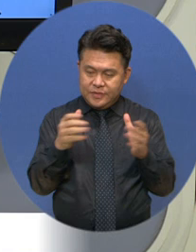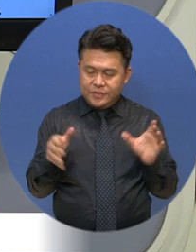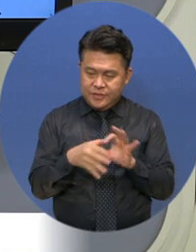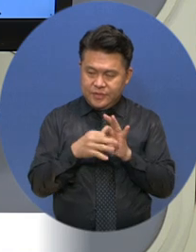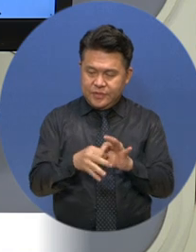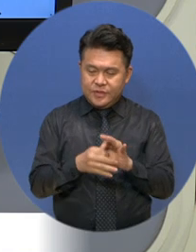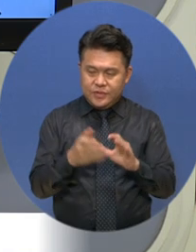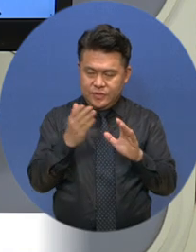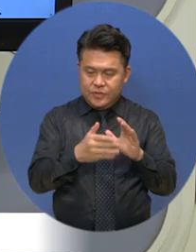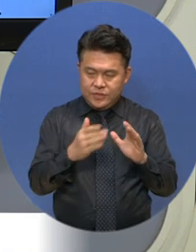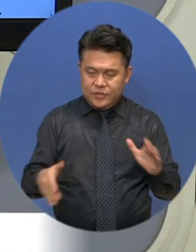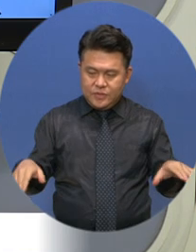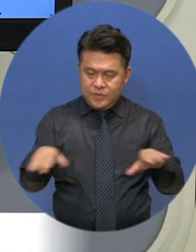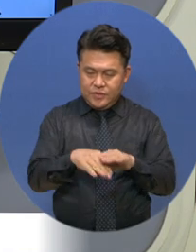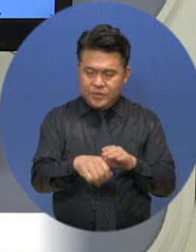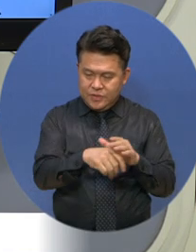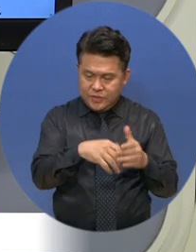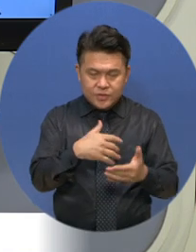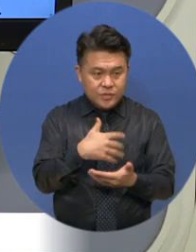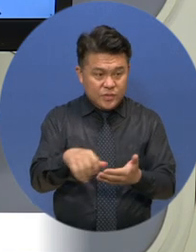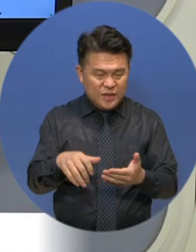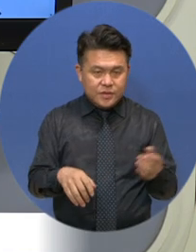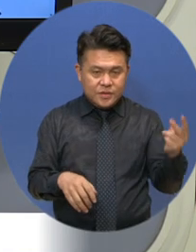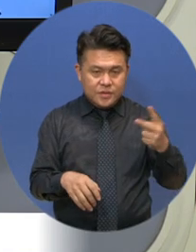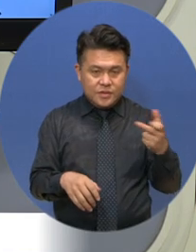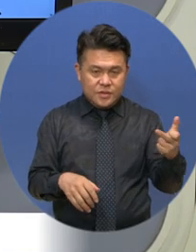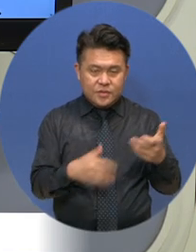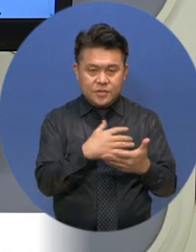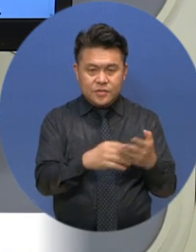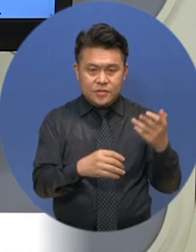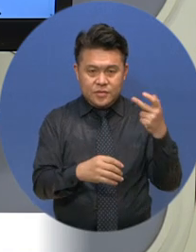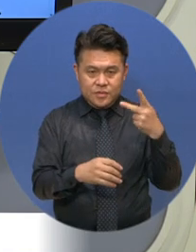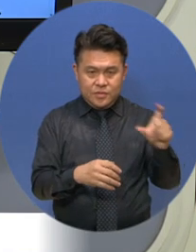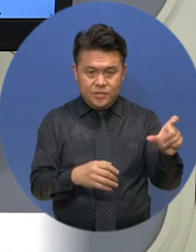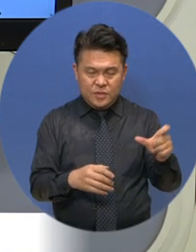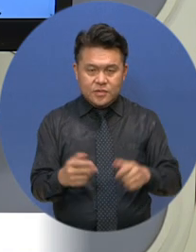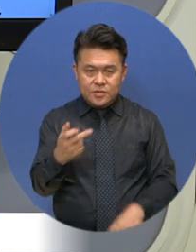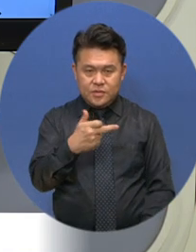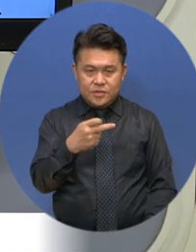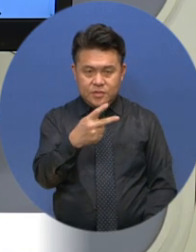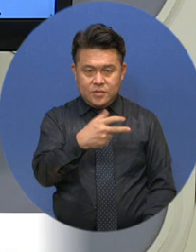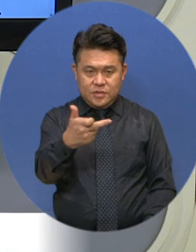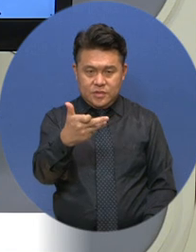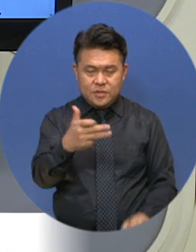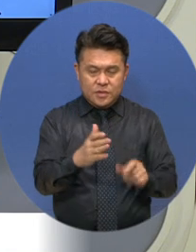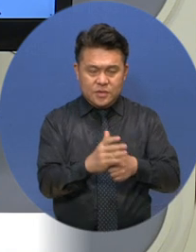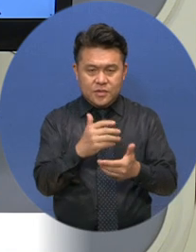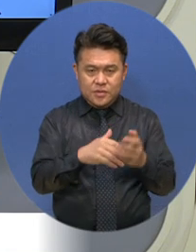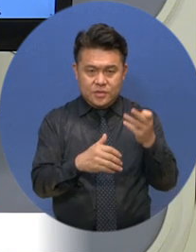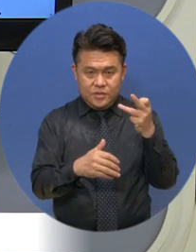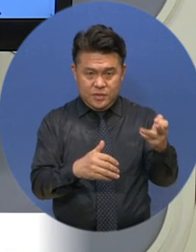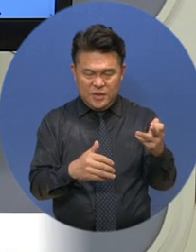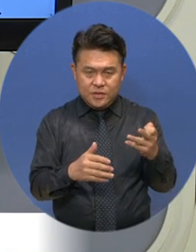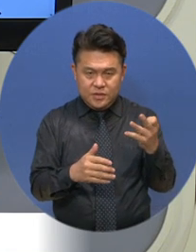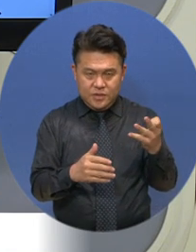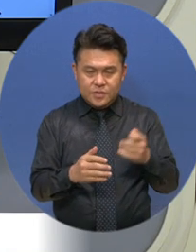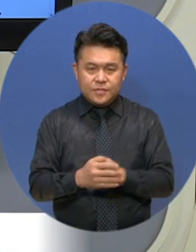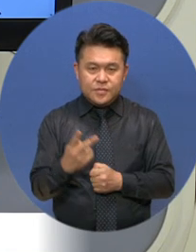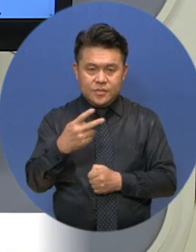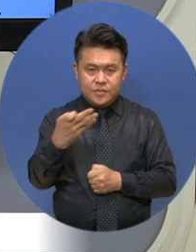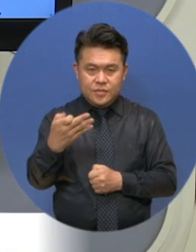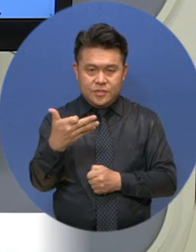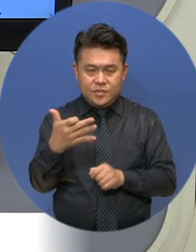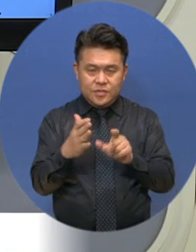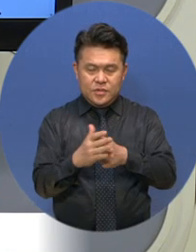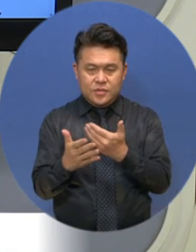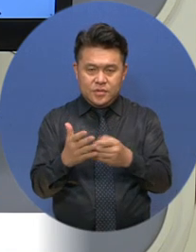공공기관은 2017년 15곳 2018년 14곳 2019년 15 곳으로